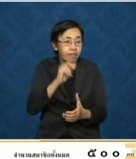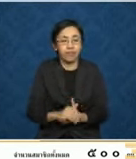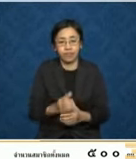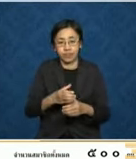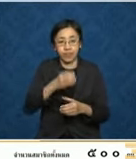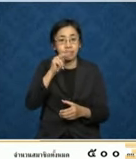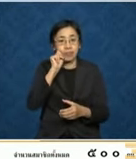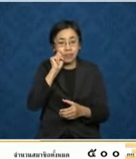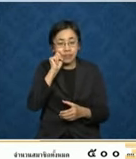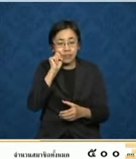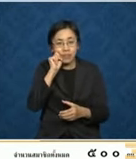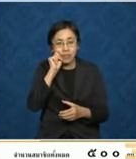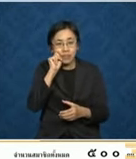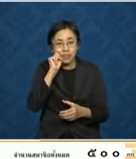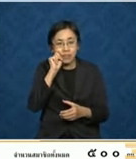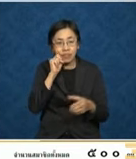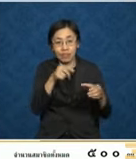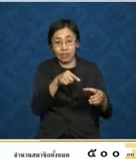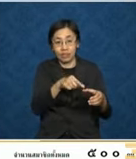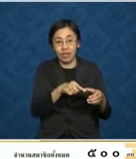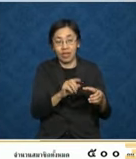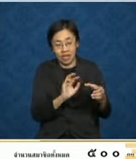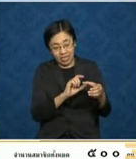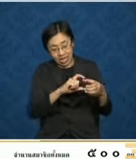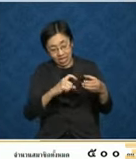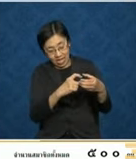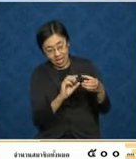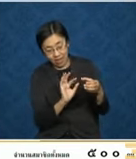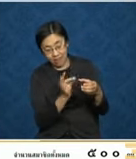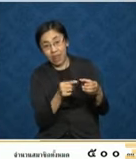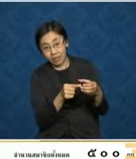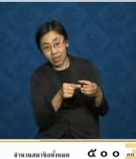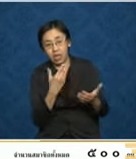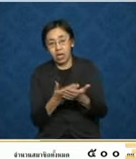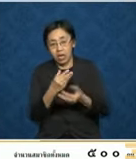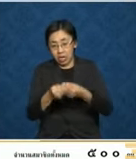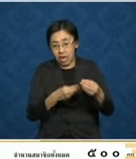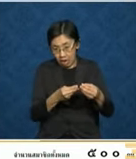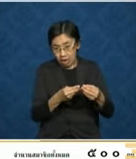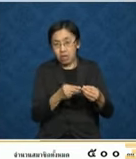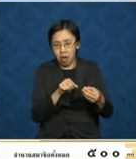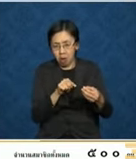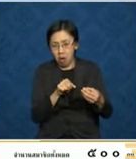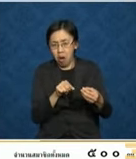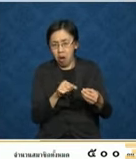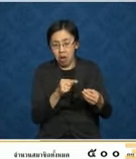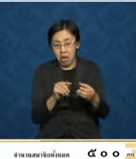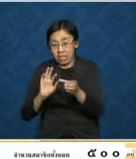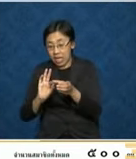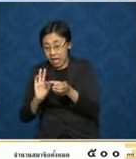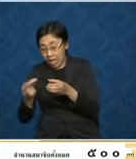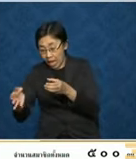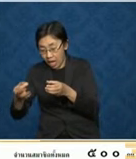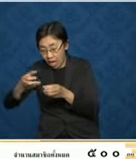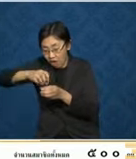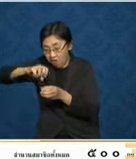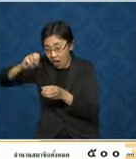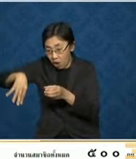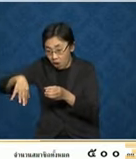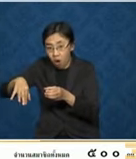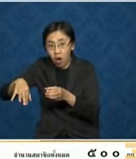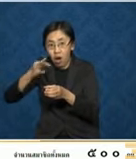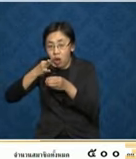ที่ทั่วไปอะค่ะถ้ามีฉลากนะคะก็จะขายได้ราคาหนึ่งแต่ถ้าเกิดเราแกะฉลากออกแกะฝาออกเอาหลอด